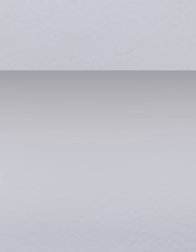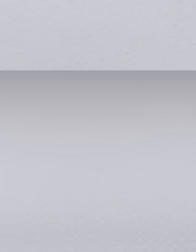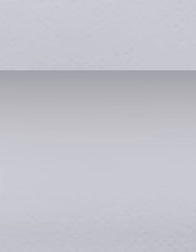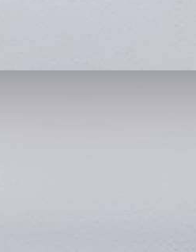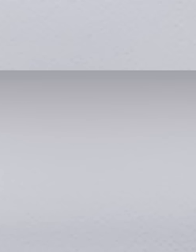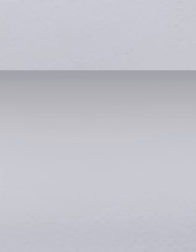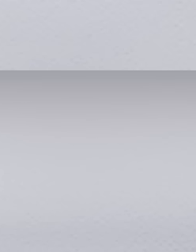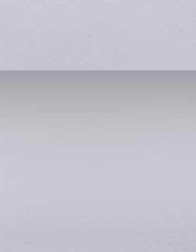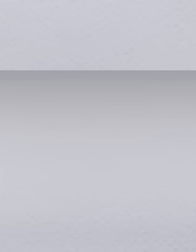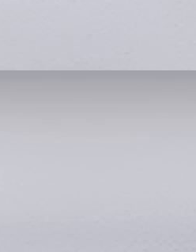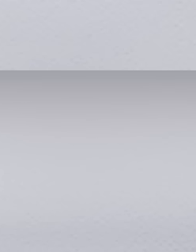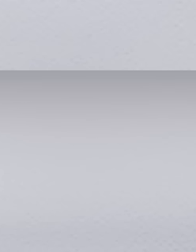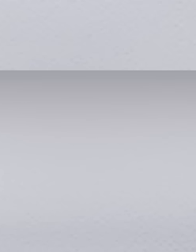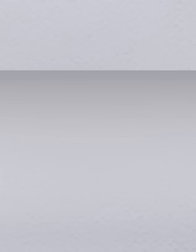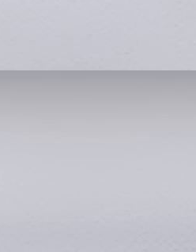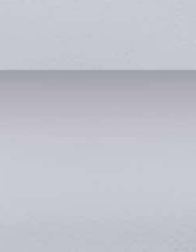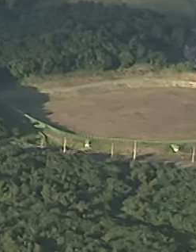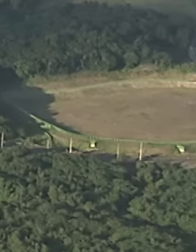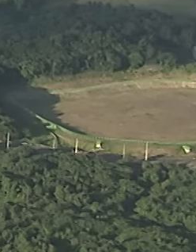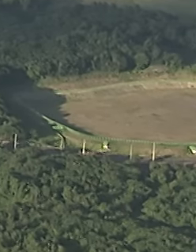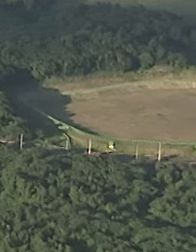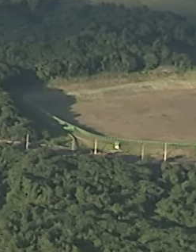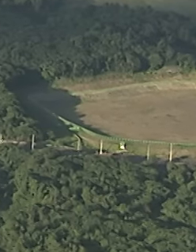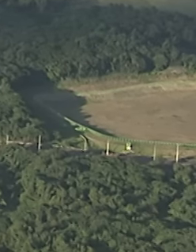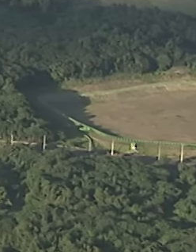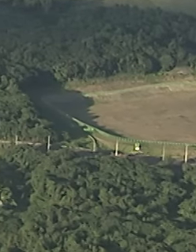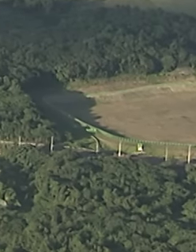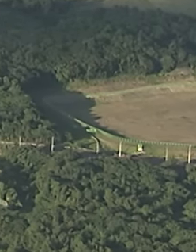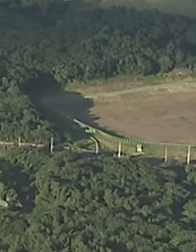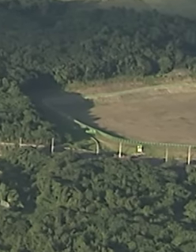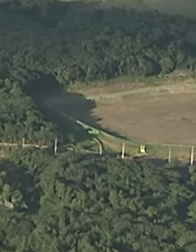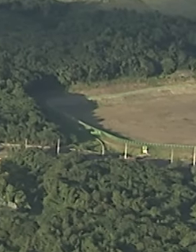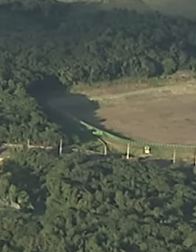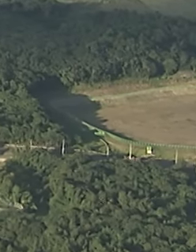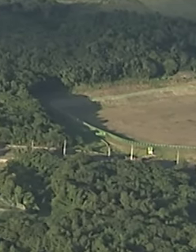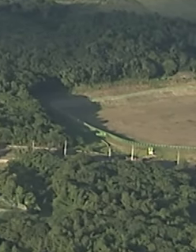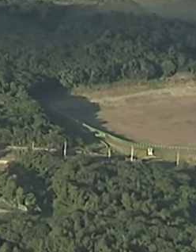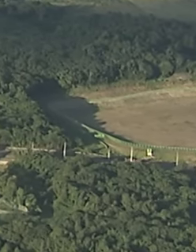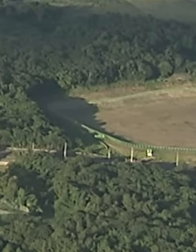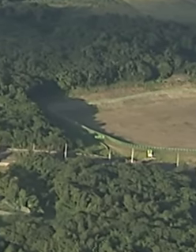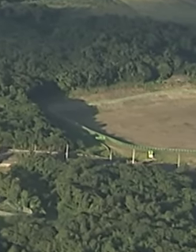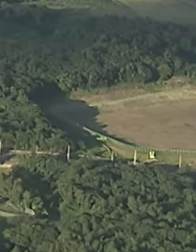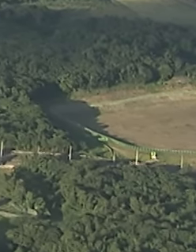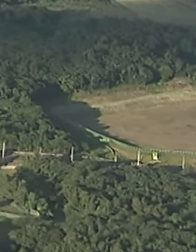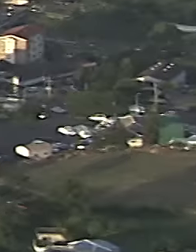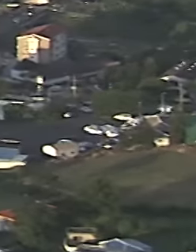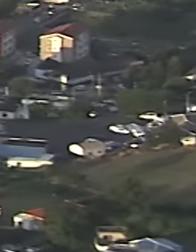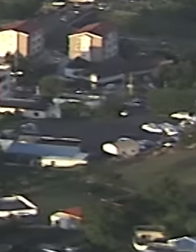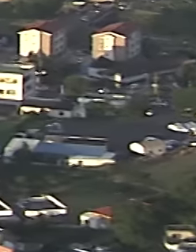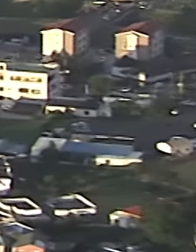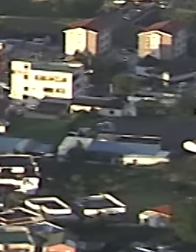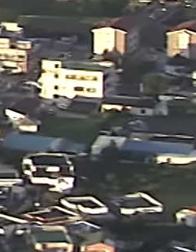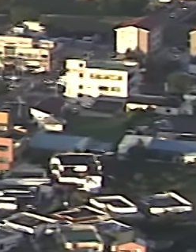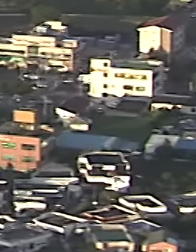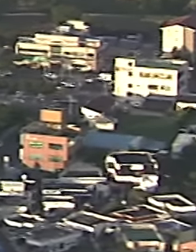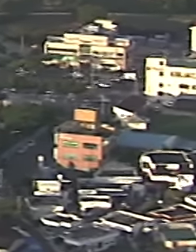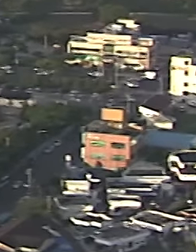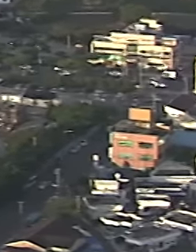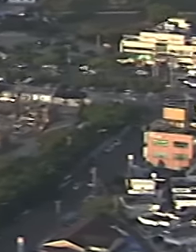12% 등의 순이었습니다 제주도 전체 정당지지도에서는 민주당이 오차범위 안에서 우의를